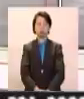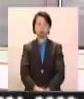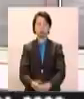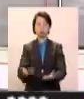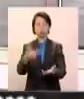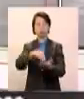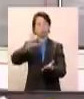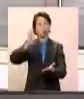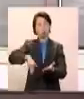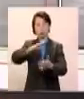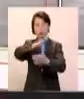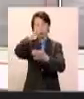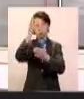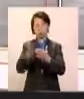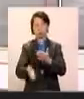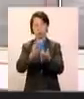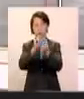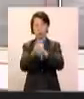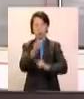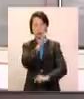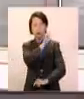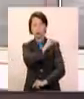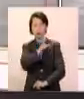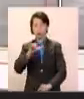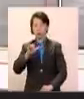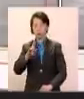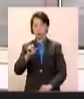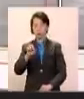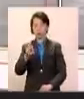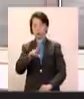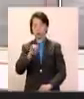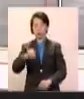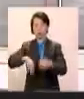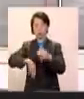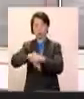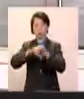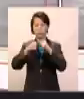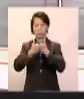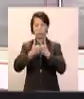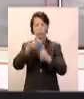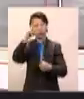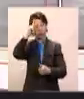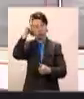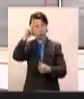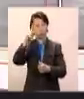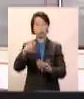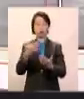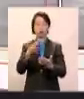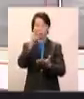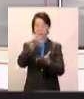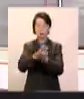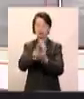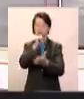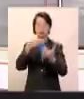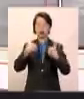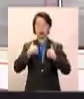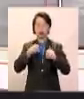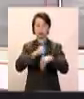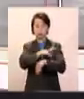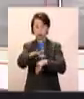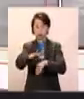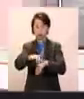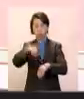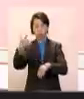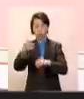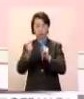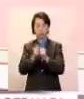Sekalipun belum memuktamadkan pengganti jurulatih Yusri Cik Lah, Persatuan Bola Sepak Kelantan KAFA yakin ia tidak akan mengundang kesan sampingan